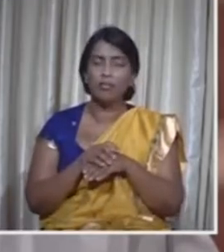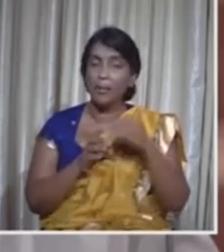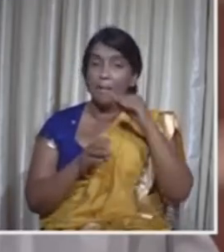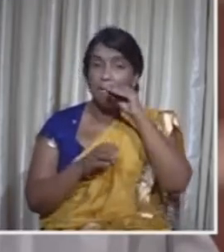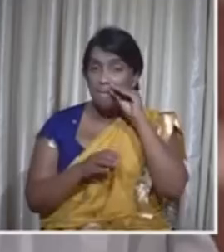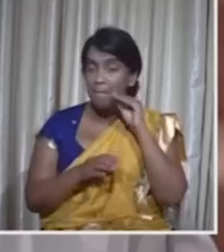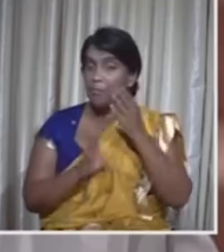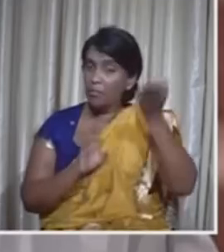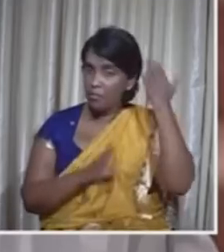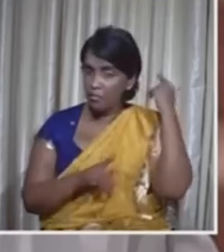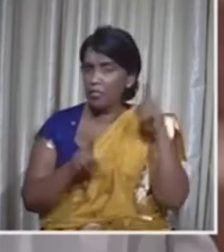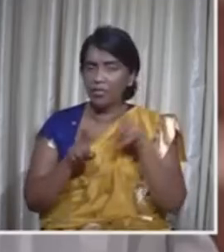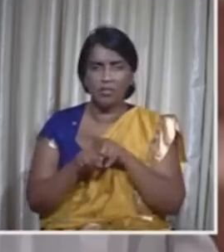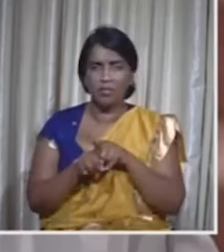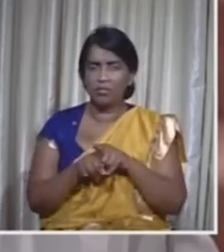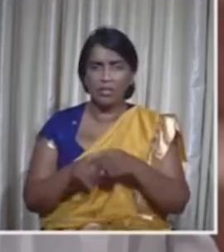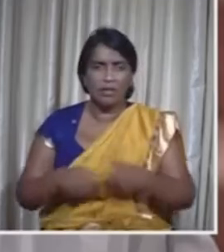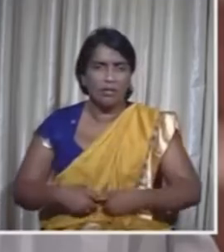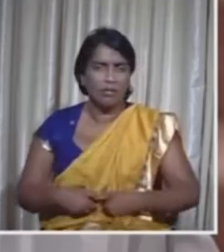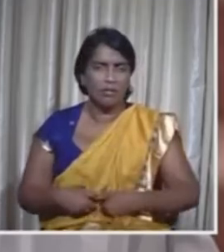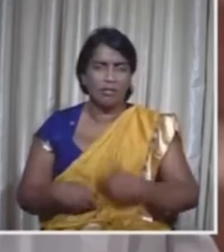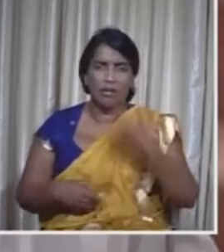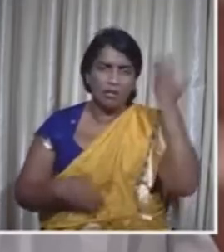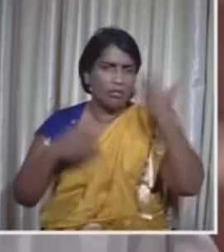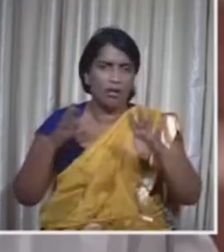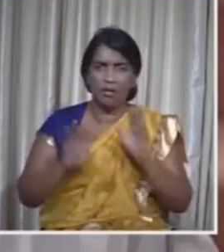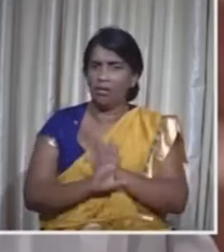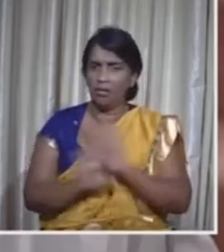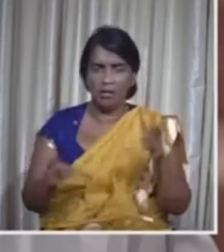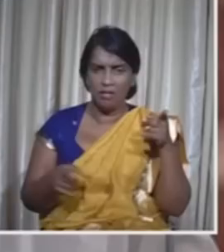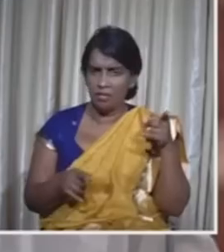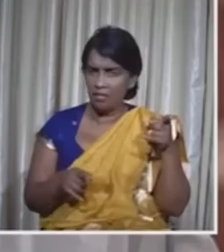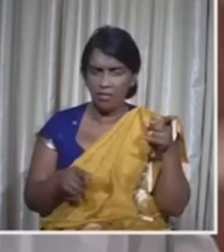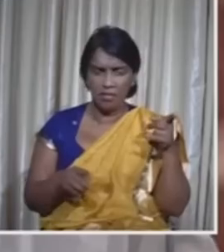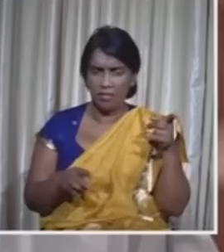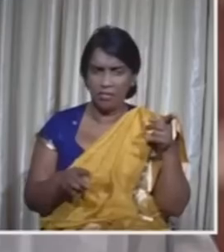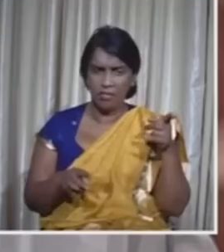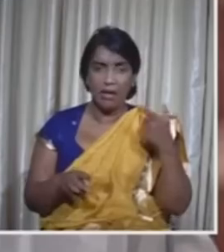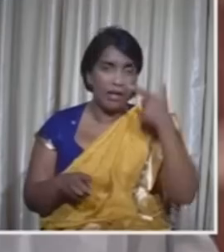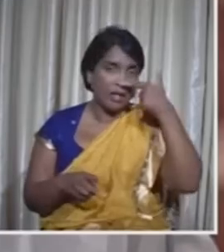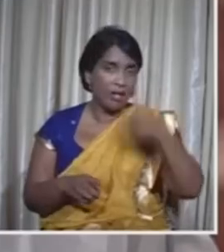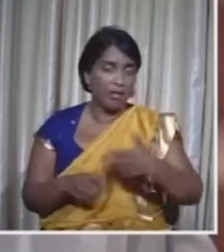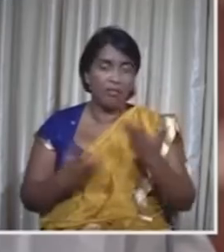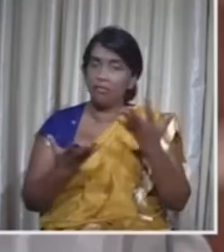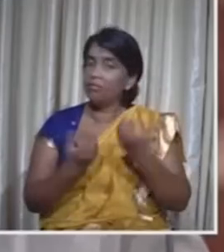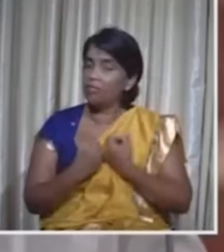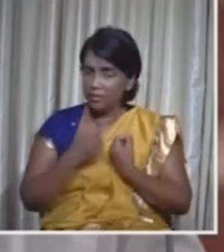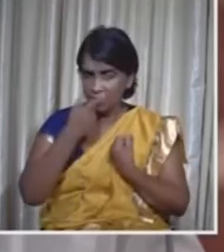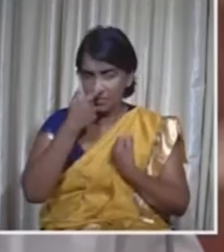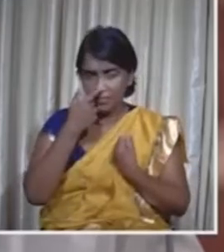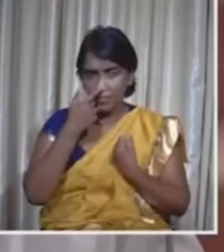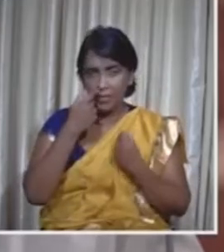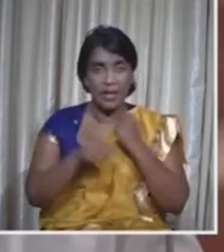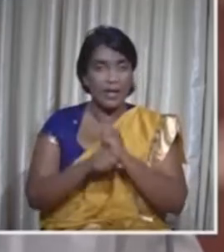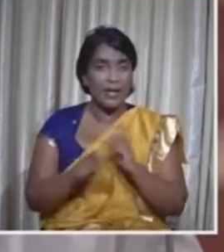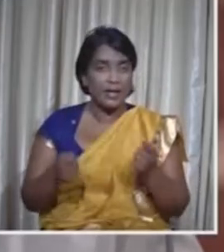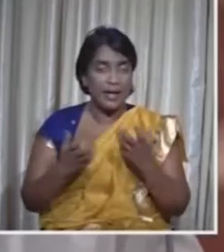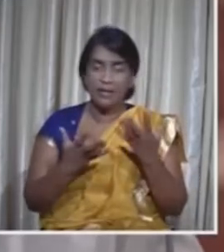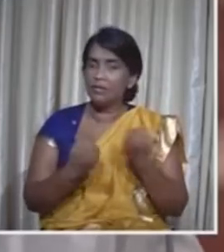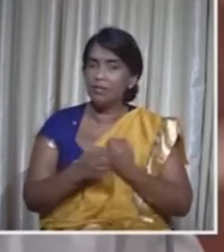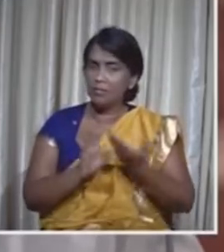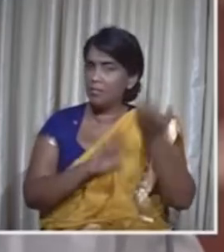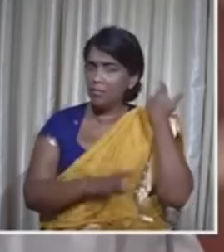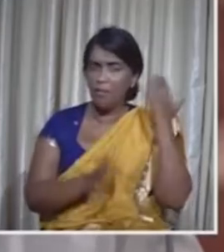அறிந்தீர்களா? பிரபாகரன் காலத்திலே யாரும் இவ்வாறு வரிசையிலே நின்று எரிவாயுக்காக, எரிபொருளுக்காக நின்று செத்ததாக நீங்கள் வரலாறு கேள்விப்பட்டிருக்கிறீர்களா? ஆனால்